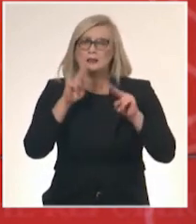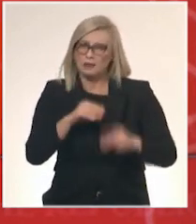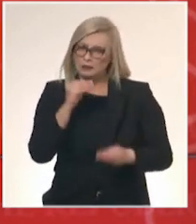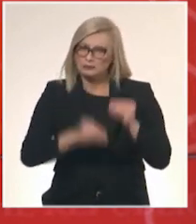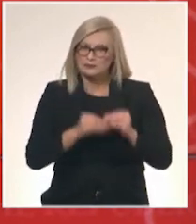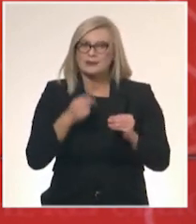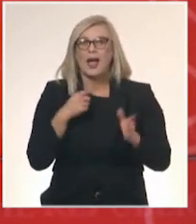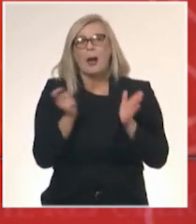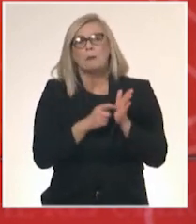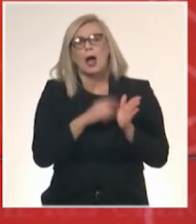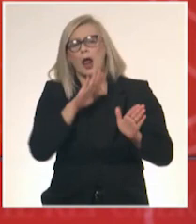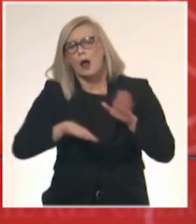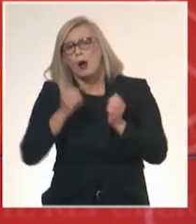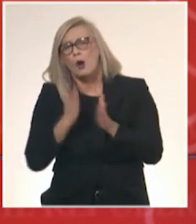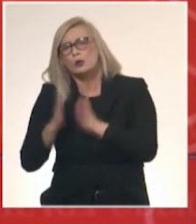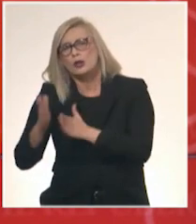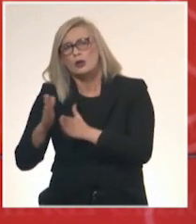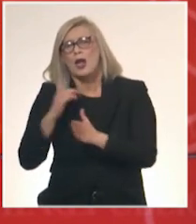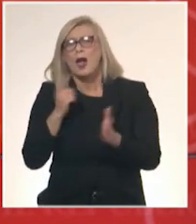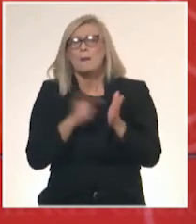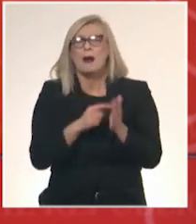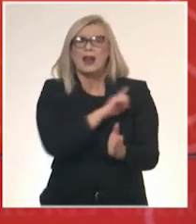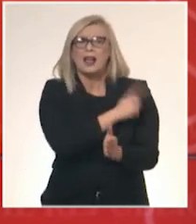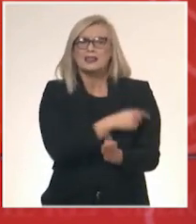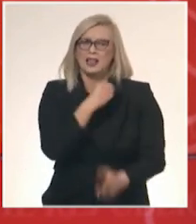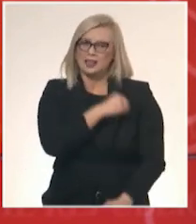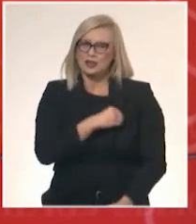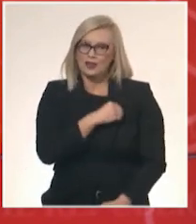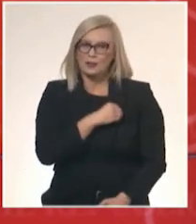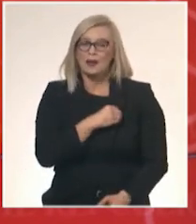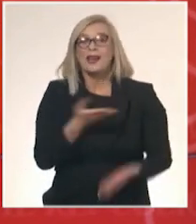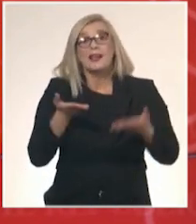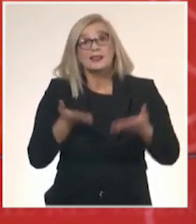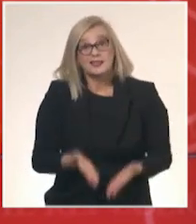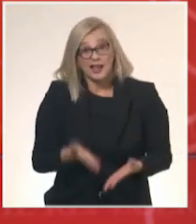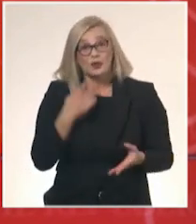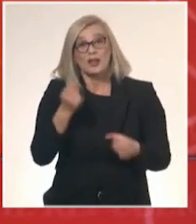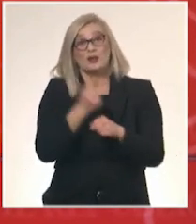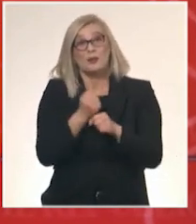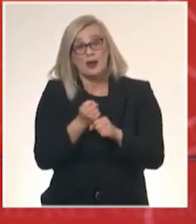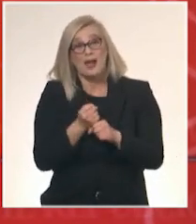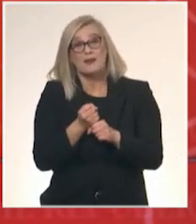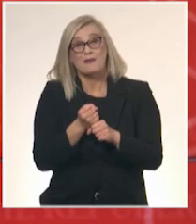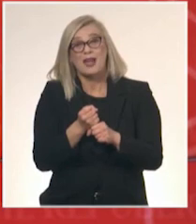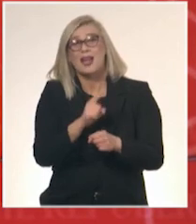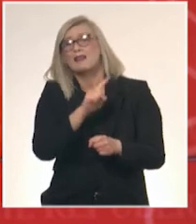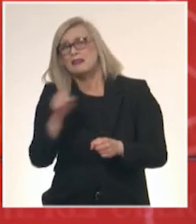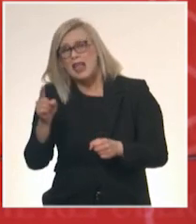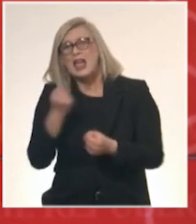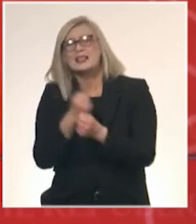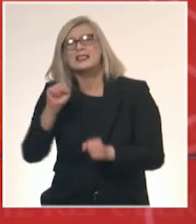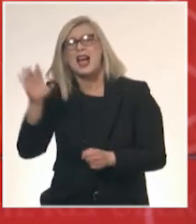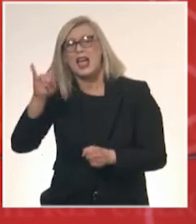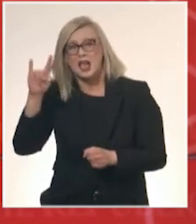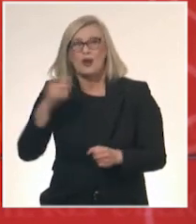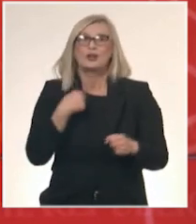но бара континуитет, силна волја, и затоа да го направиме тоа не поради Европската Унија, туку да го направиме